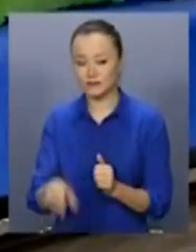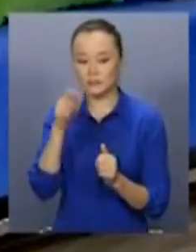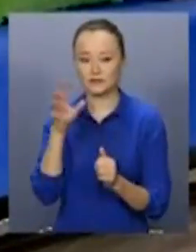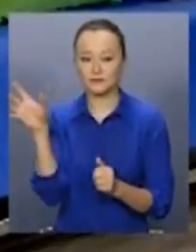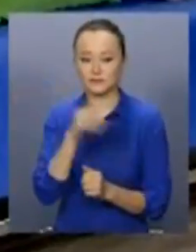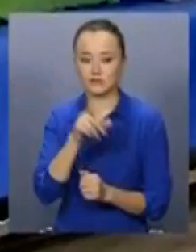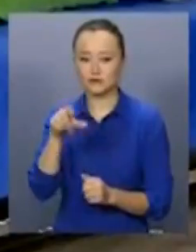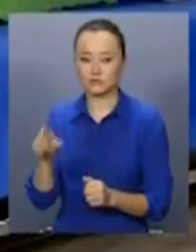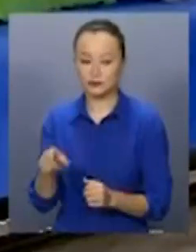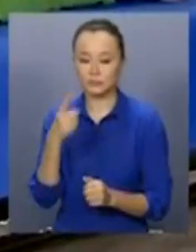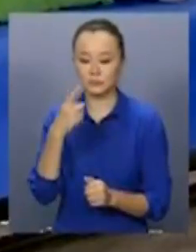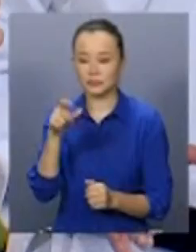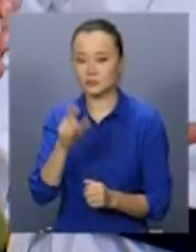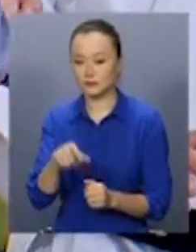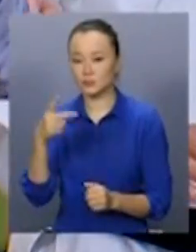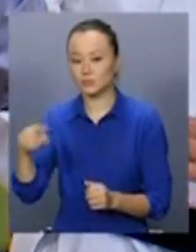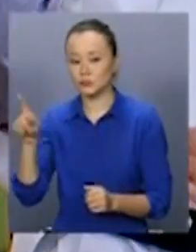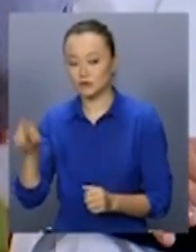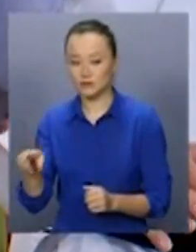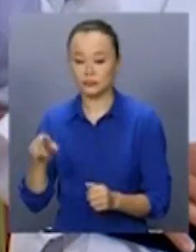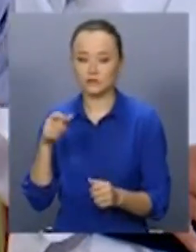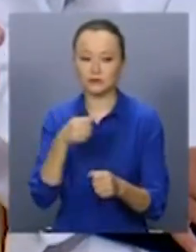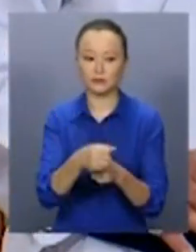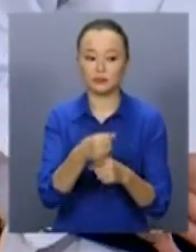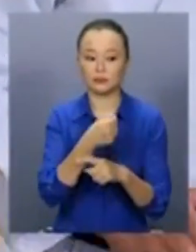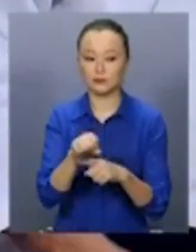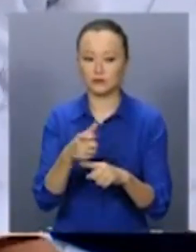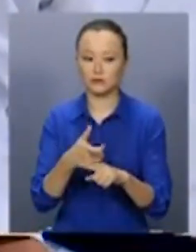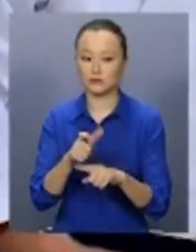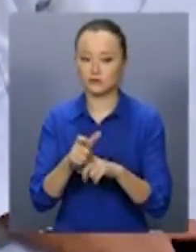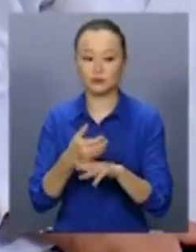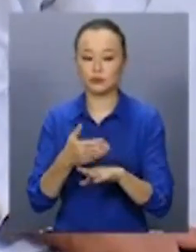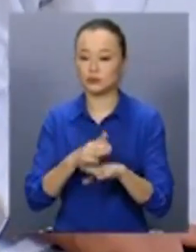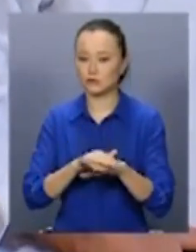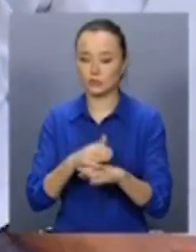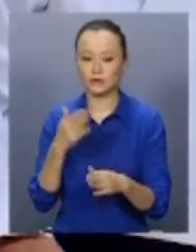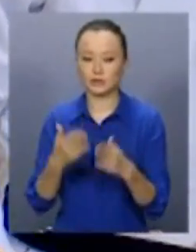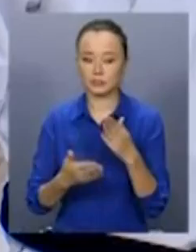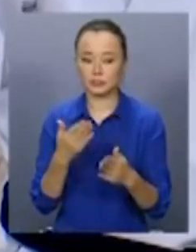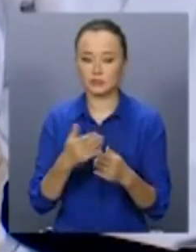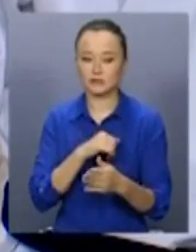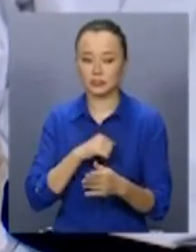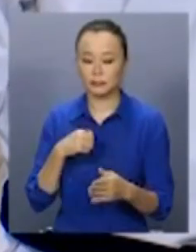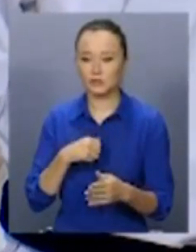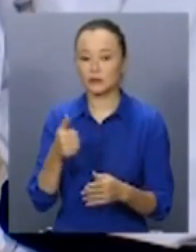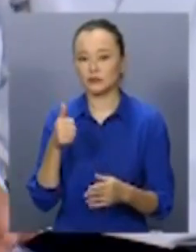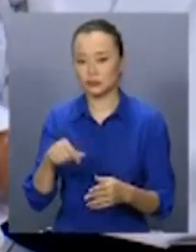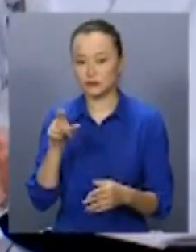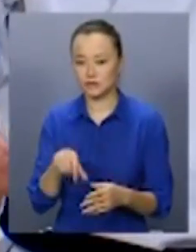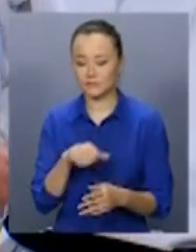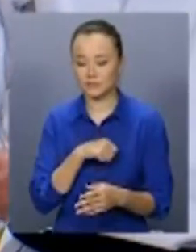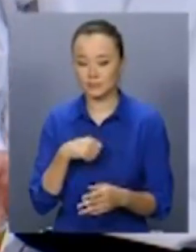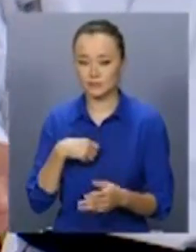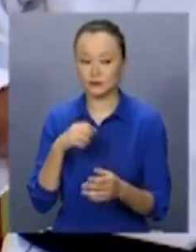адамды, бір адам жығу, жеңу өте қиын. Егер ең жақсы адам өзі